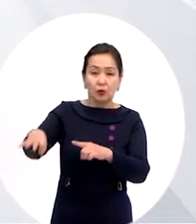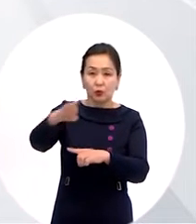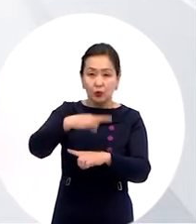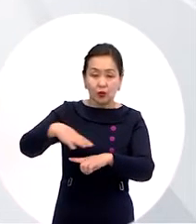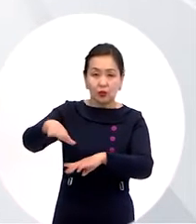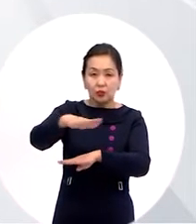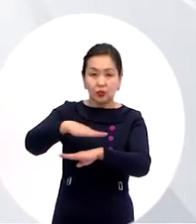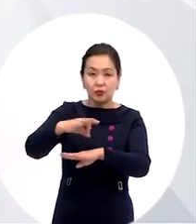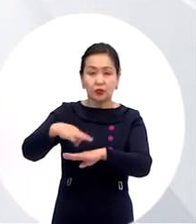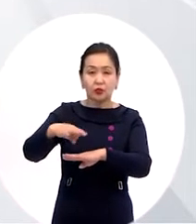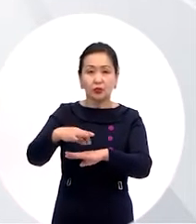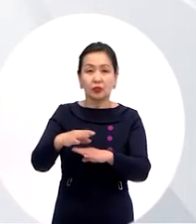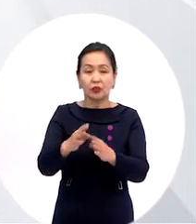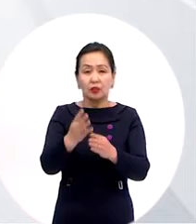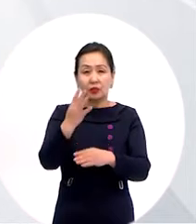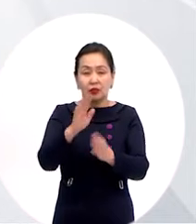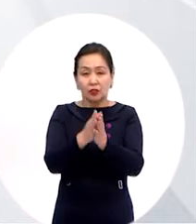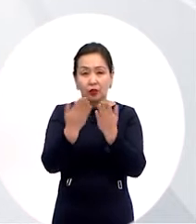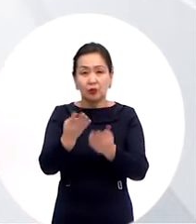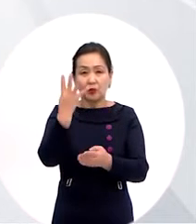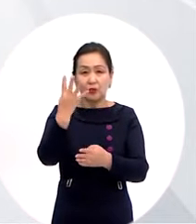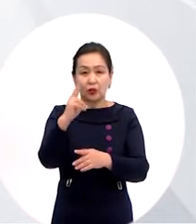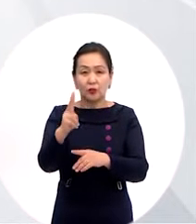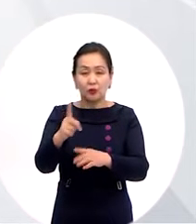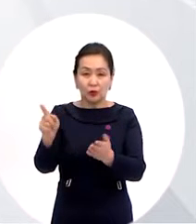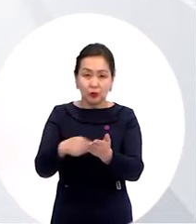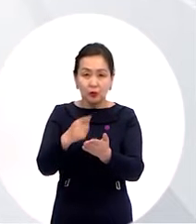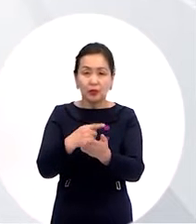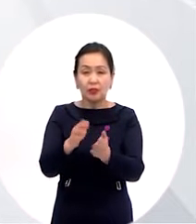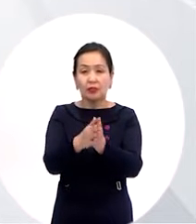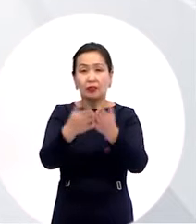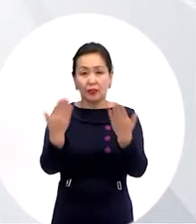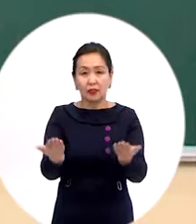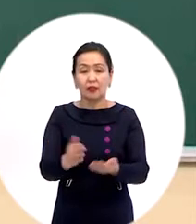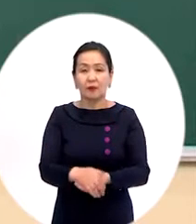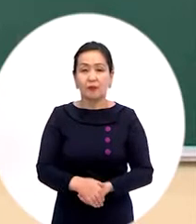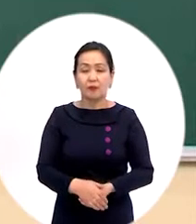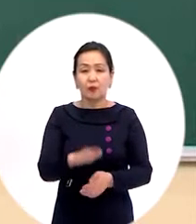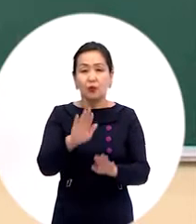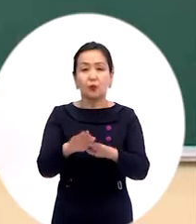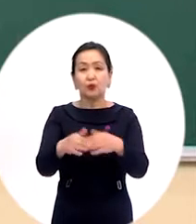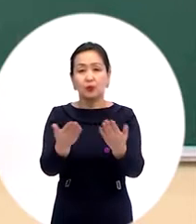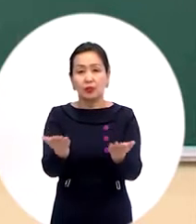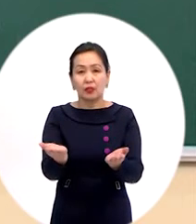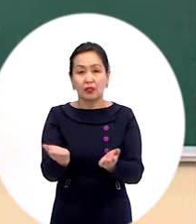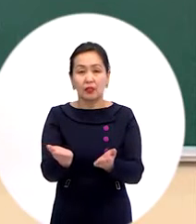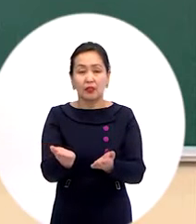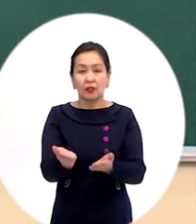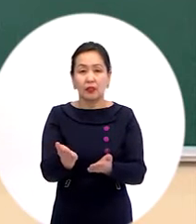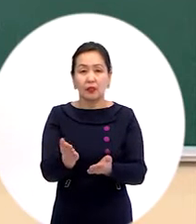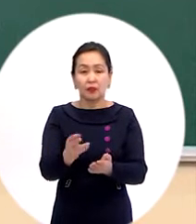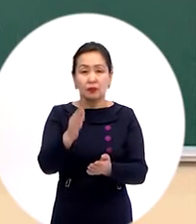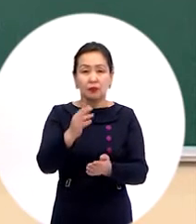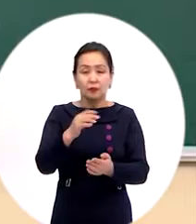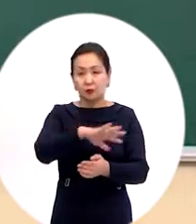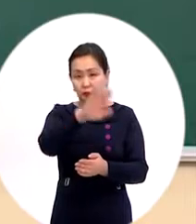ба орчин сурах бичгийн 42 дугаар хуудсыг нээхэд бэлдээрэй. За хүүхдүүдээ, бид